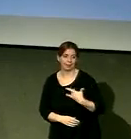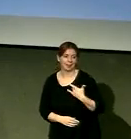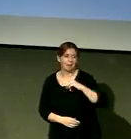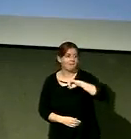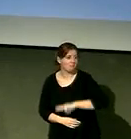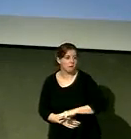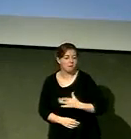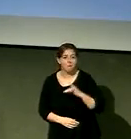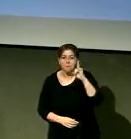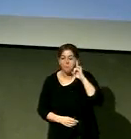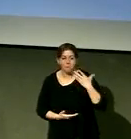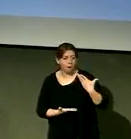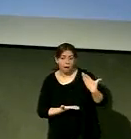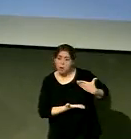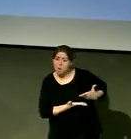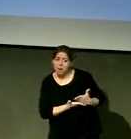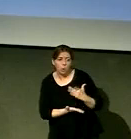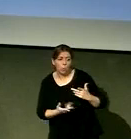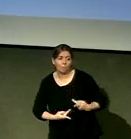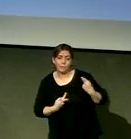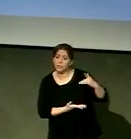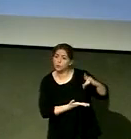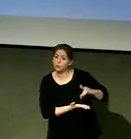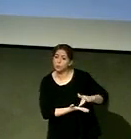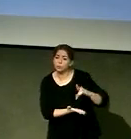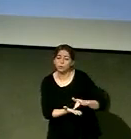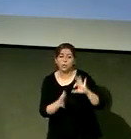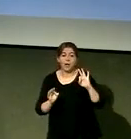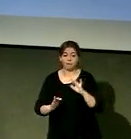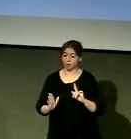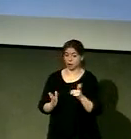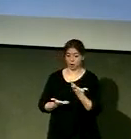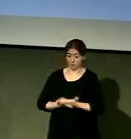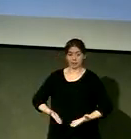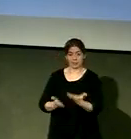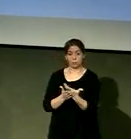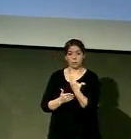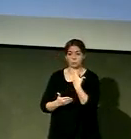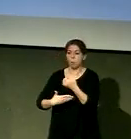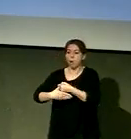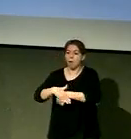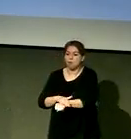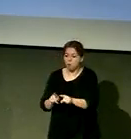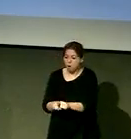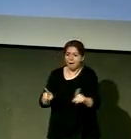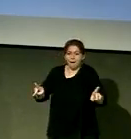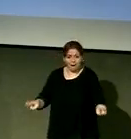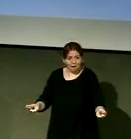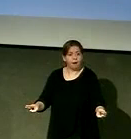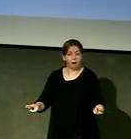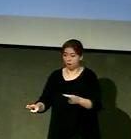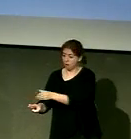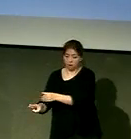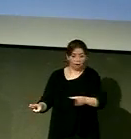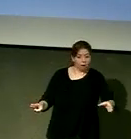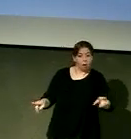un parcours de vie qu'on a tous connu, autant pour la périnatalité, peut-être pas pour les hommes, mais périnatalité et